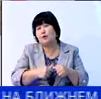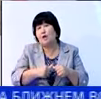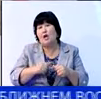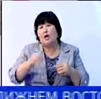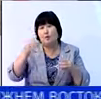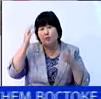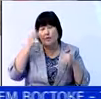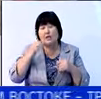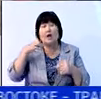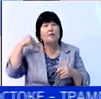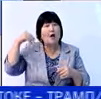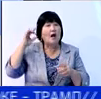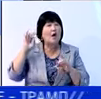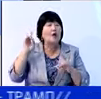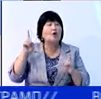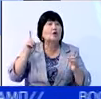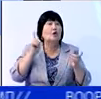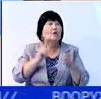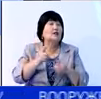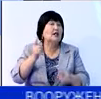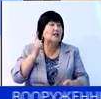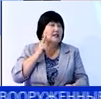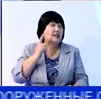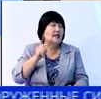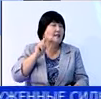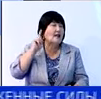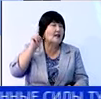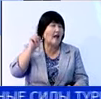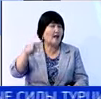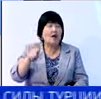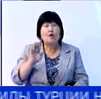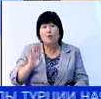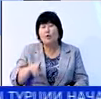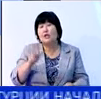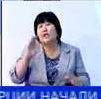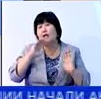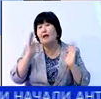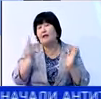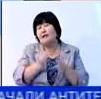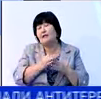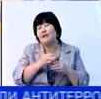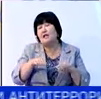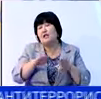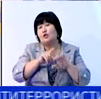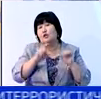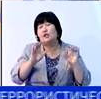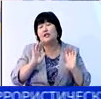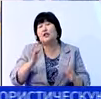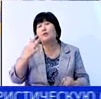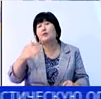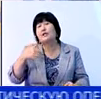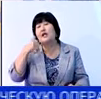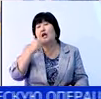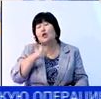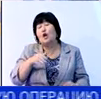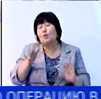на головах колокольчиками, чтобы встречные слышали их издалека. Позже их изолировали в закрытых учреждениях. Лишь в 50-е